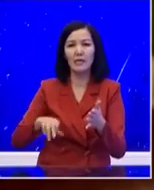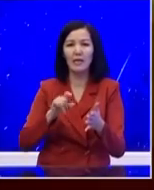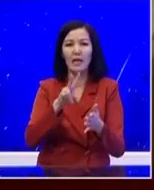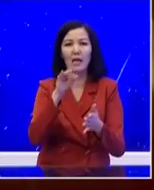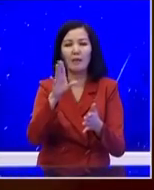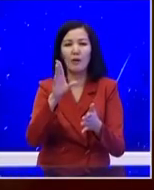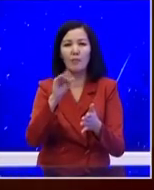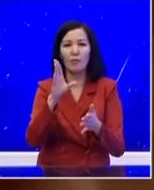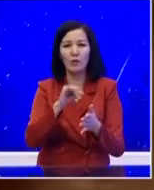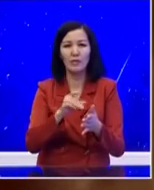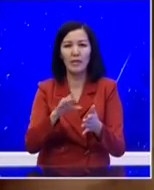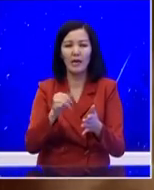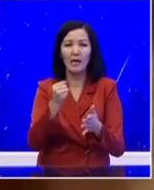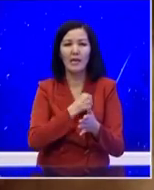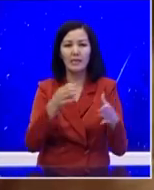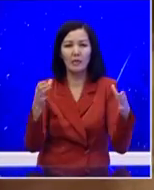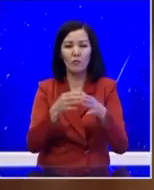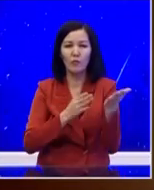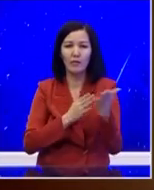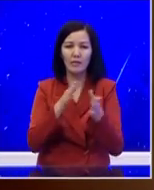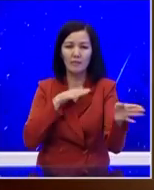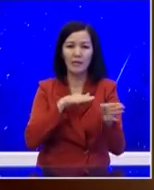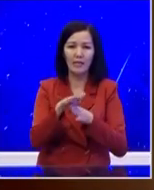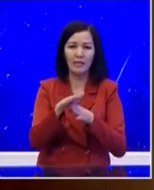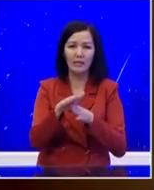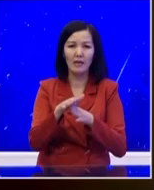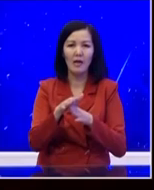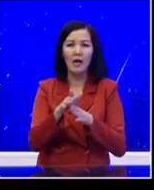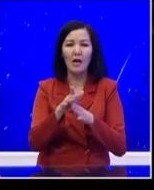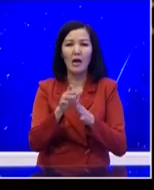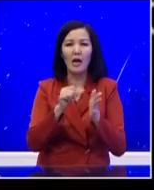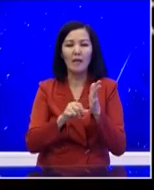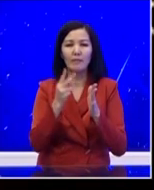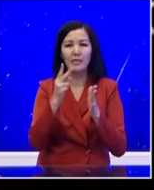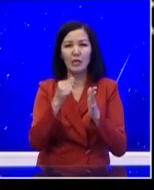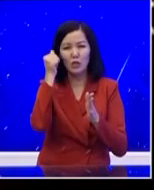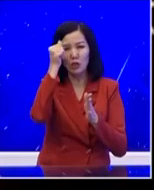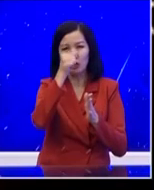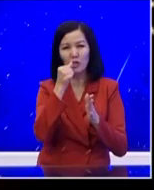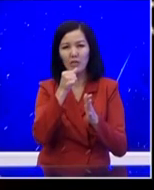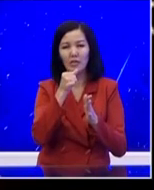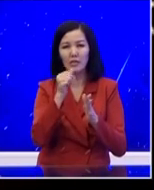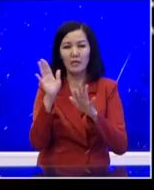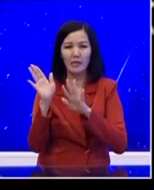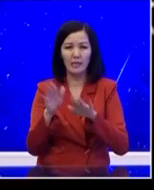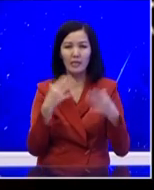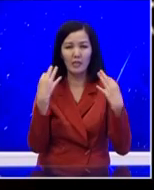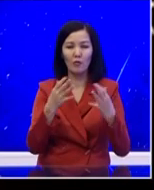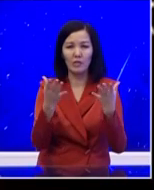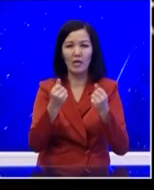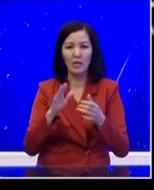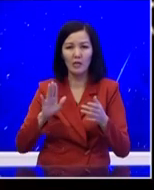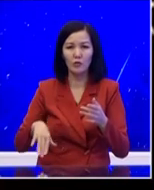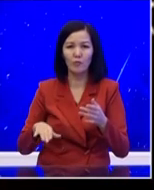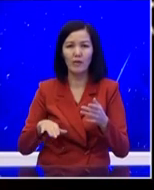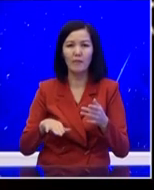бойындағы кеңестік оккупациялық әскер бөлімінде қызмет атқарды. Араға 62 жыл салып, тәуелсіздік алған соң